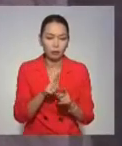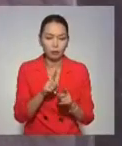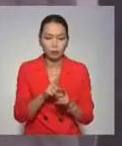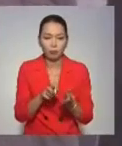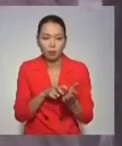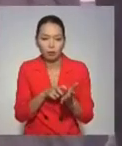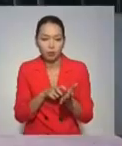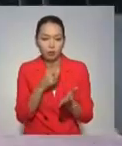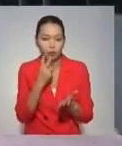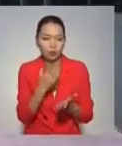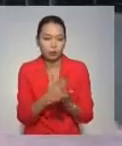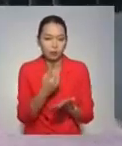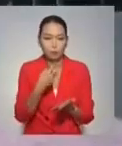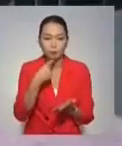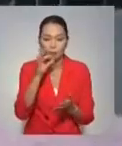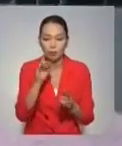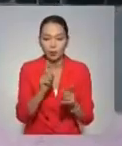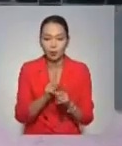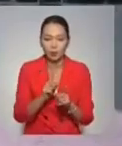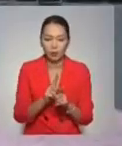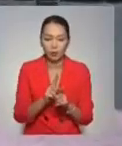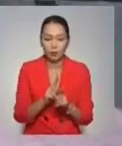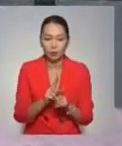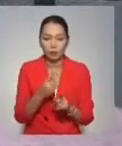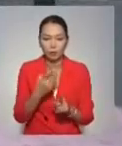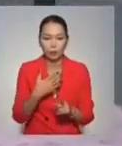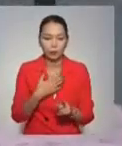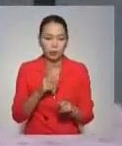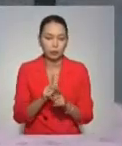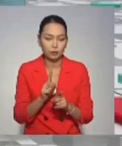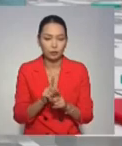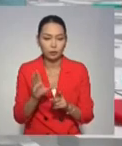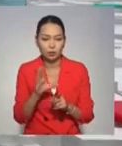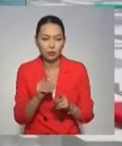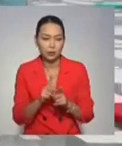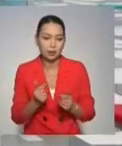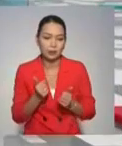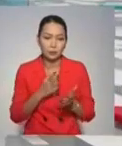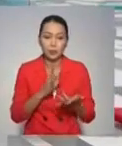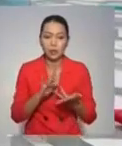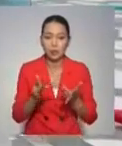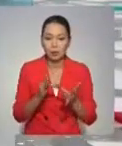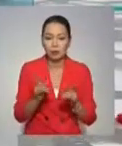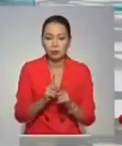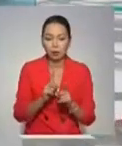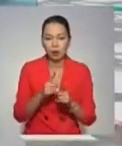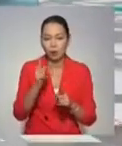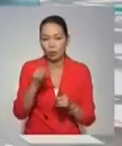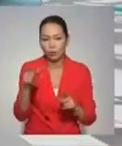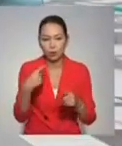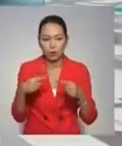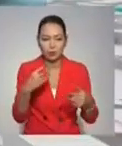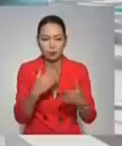Қорқып қарады. Бірі полиция шақырмақшы болып, бірі мені ойымнан айнытуға тырысты. Бірақ әлеуметтік желіде жұрт басқаша.